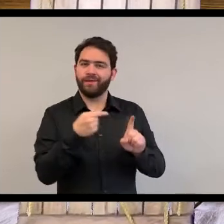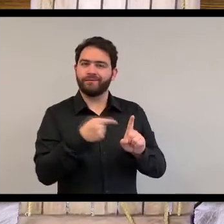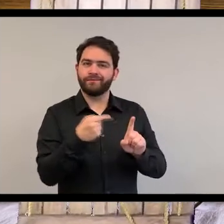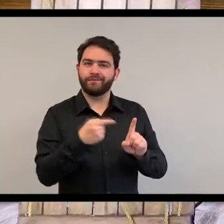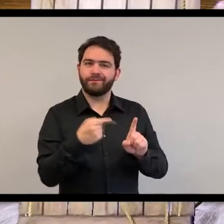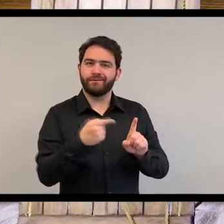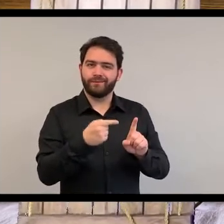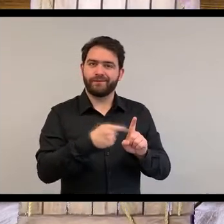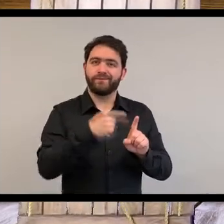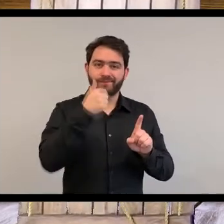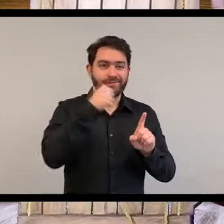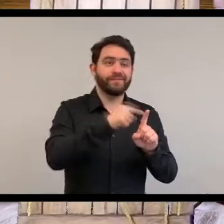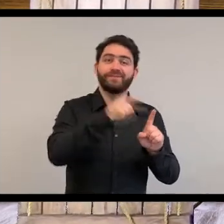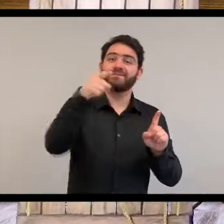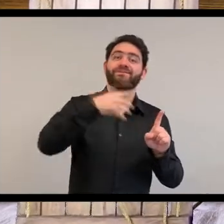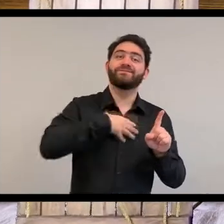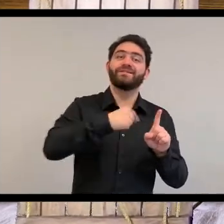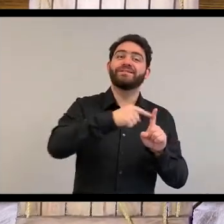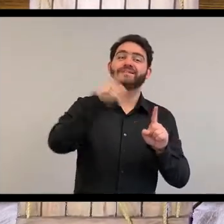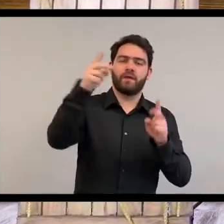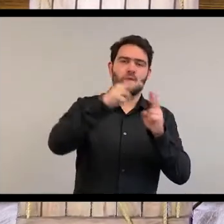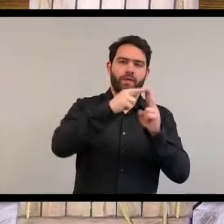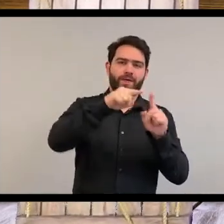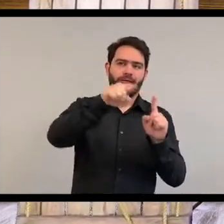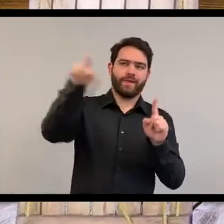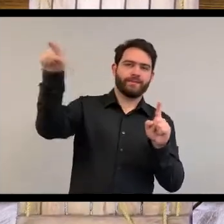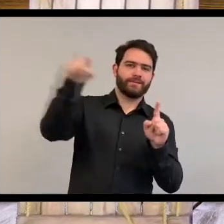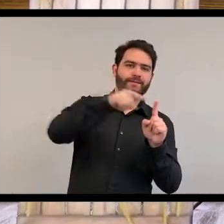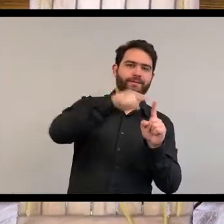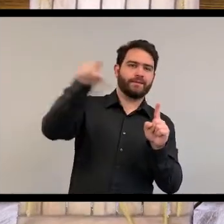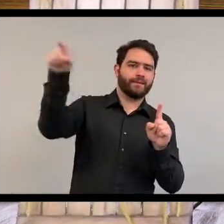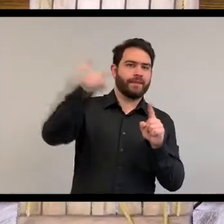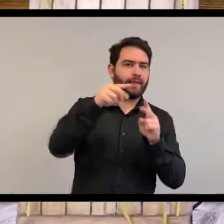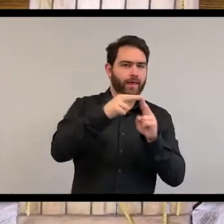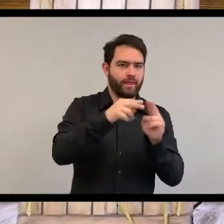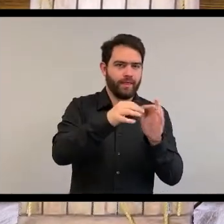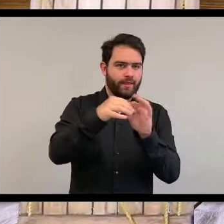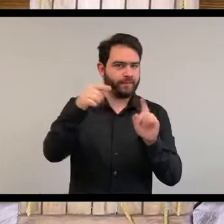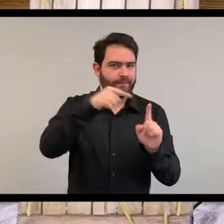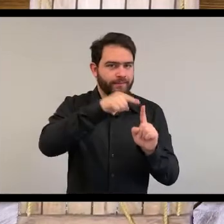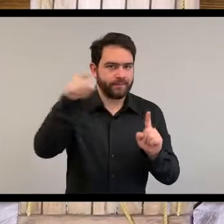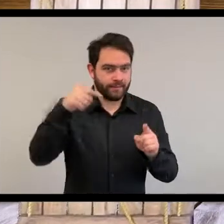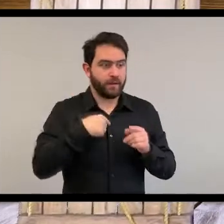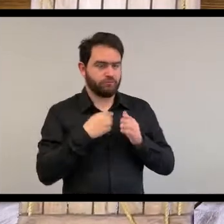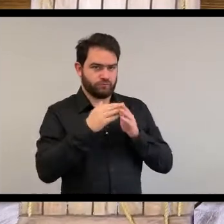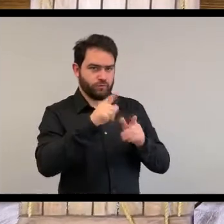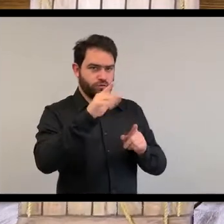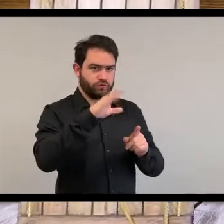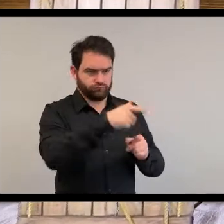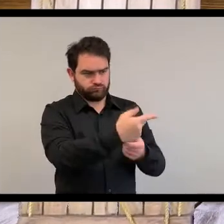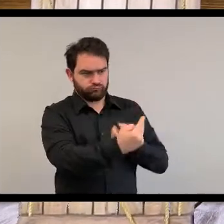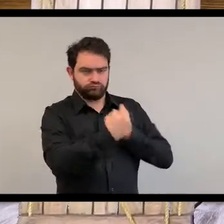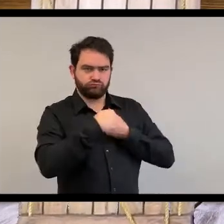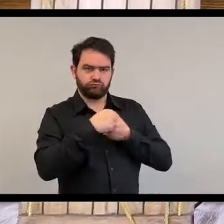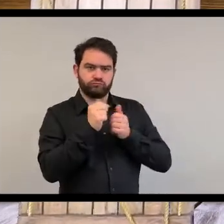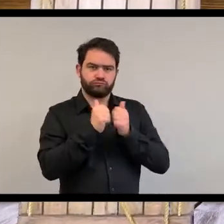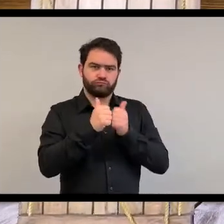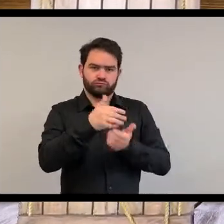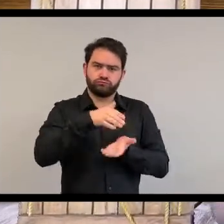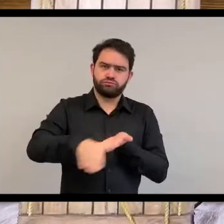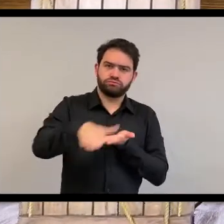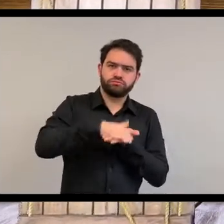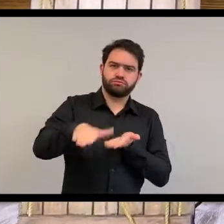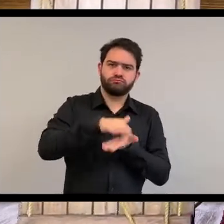le fils de cette dame-là et il est dans la clave de première année. Je le